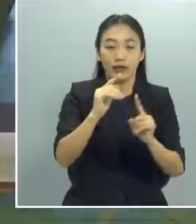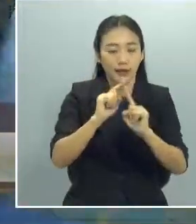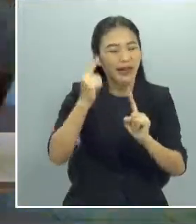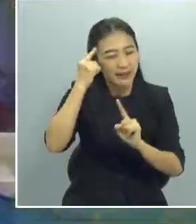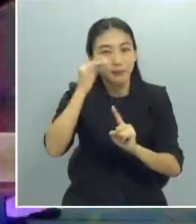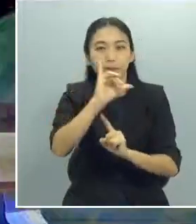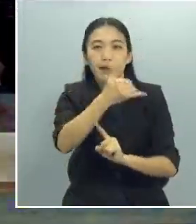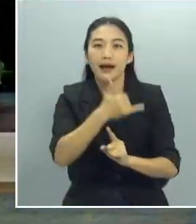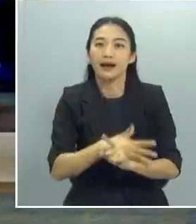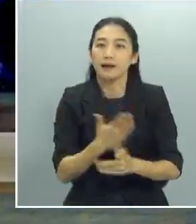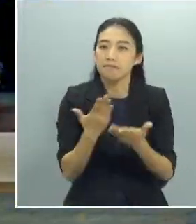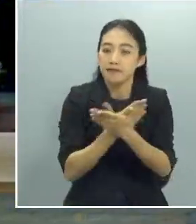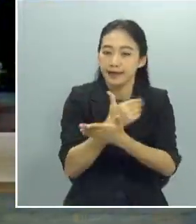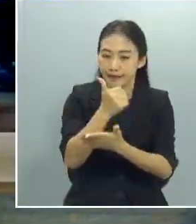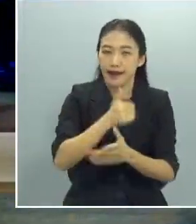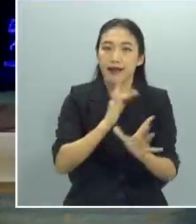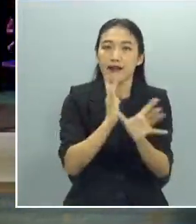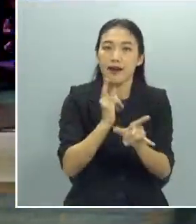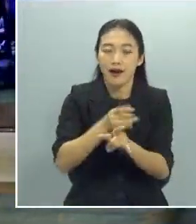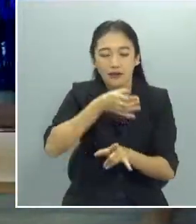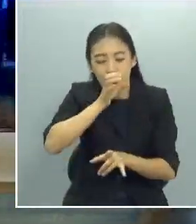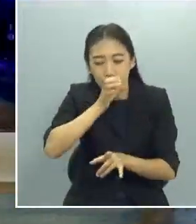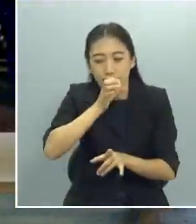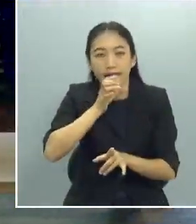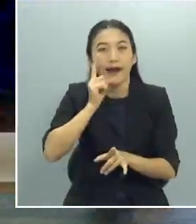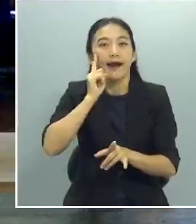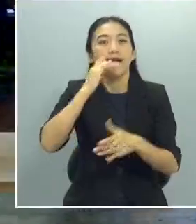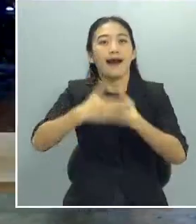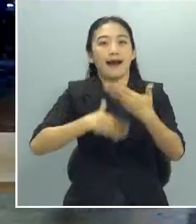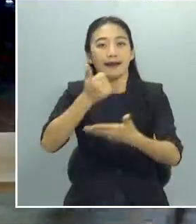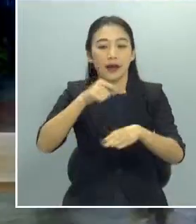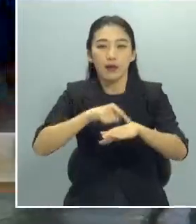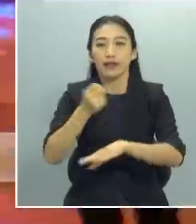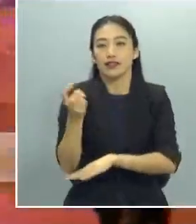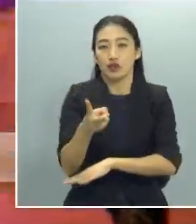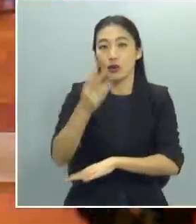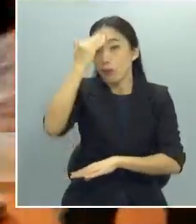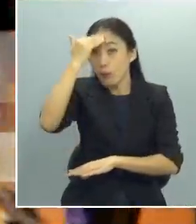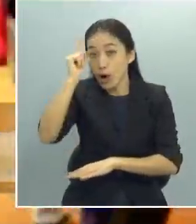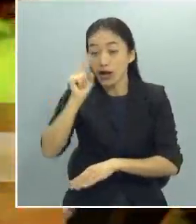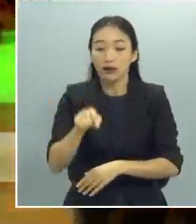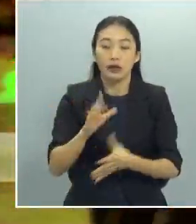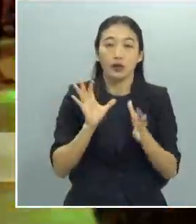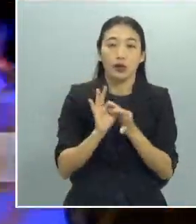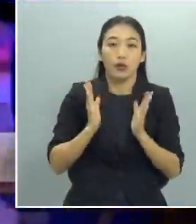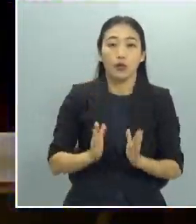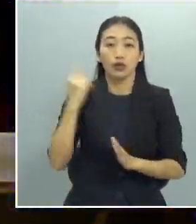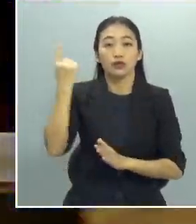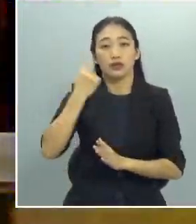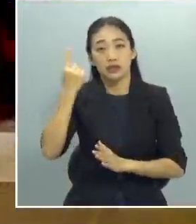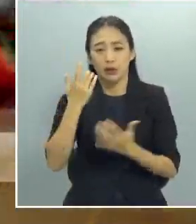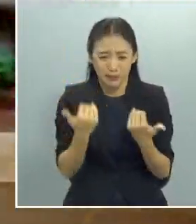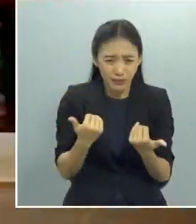ผับบาร์คาราโอเกะสามารถขายได้ถึงปี 2ให้สอดคล้องกับความต้องการและพฤติกรรมของนักเที่ยวใน